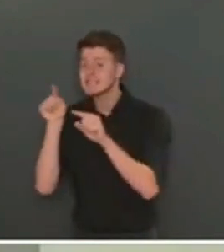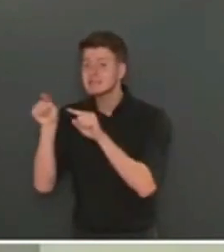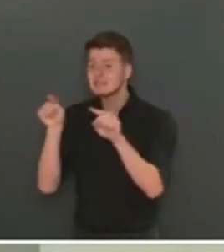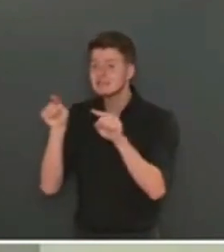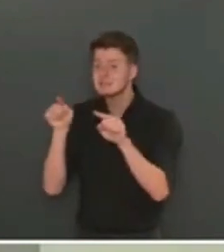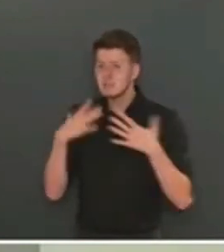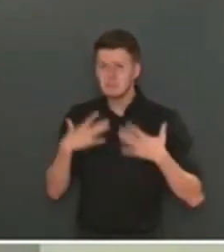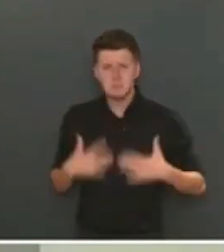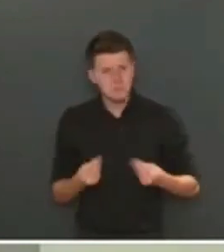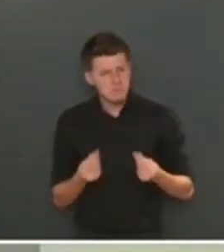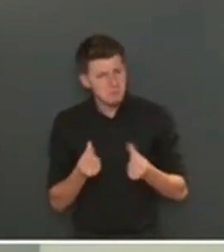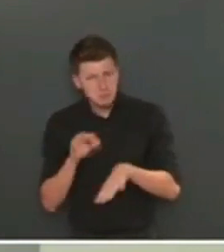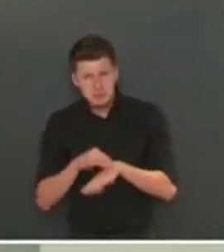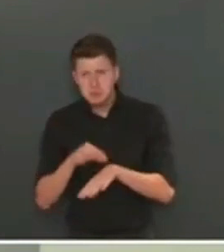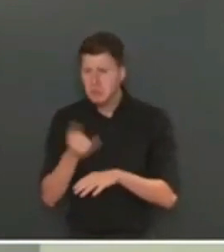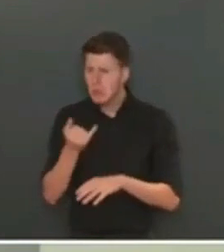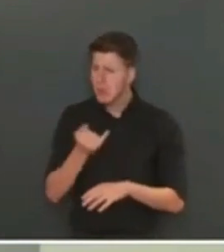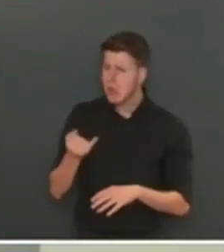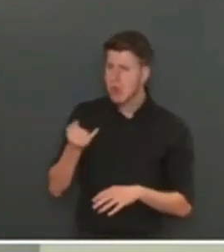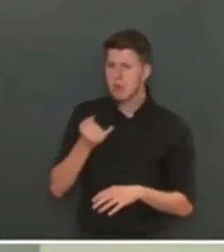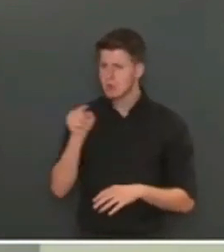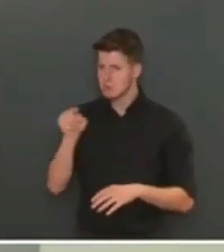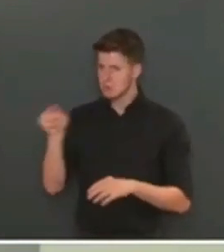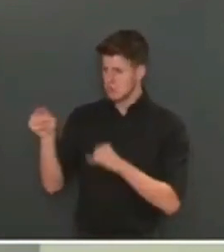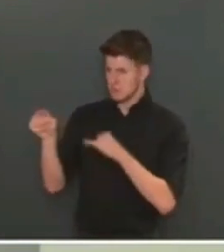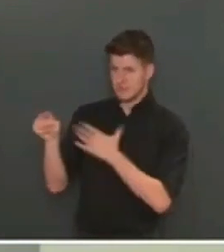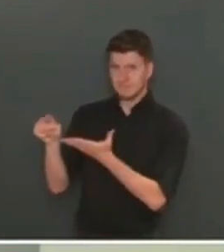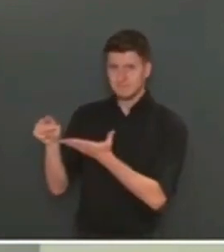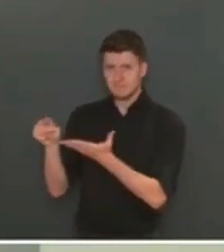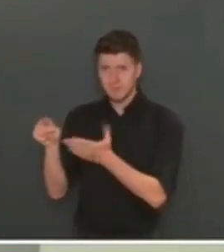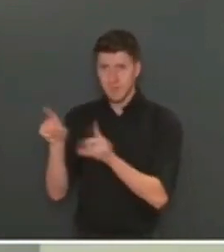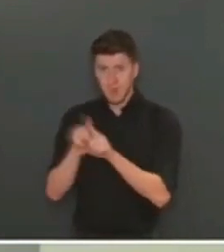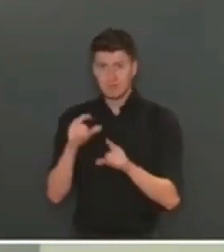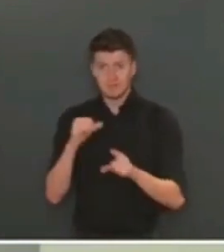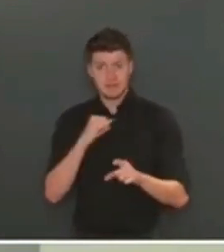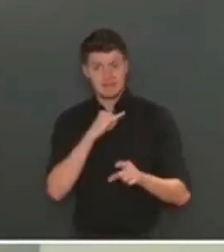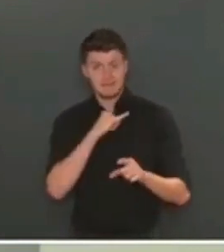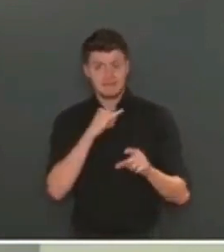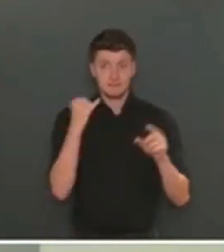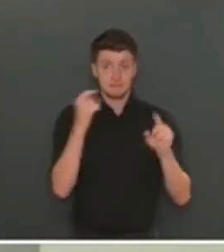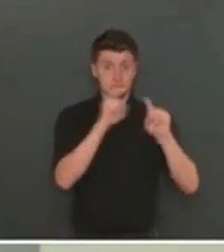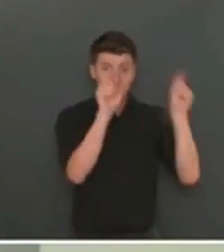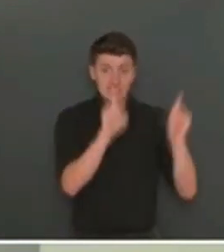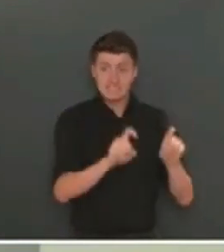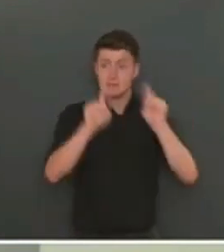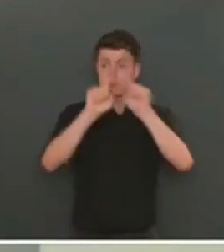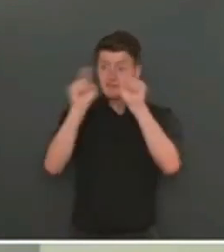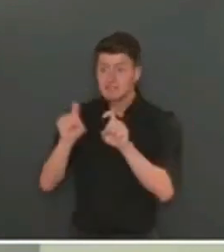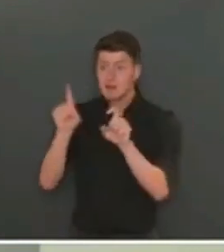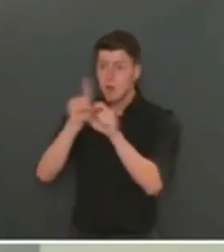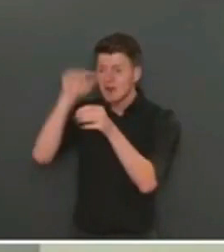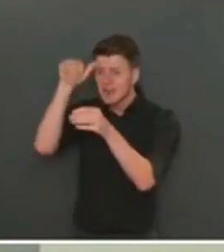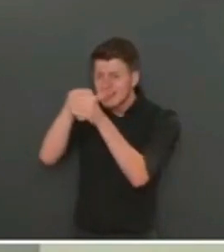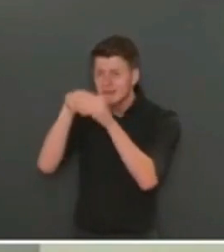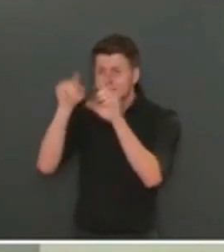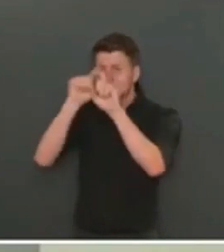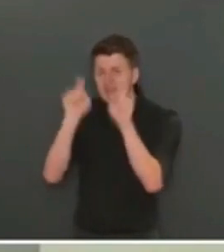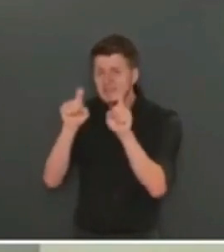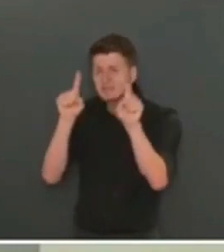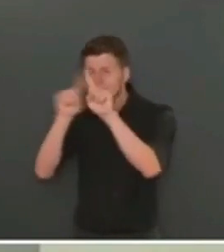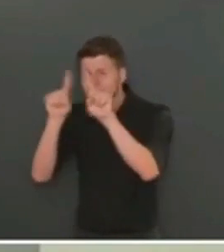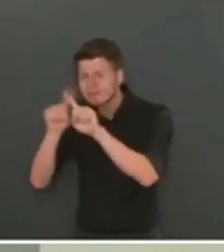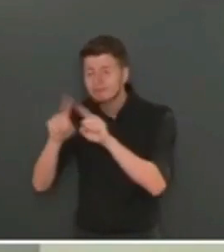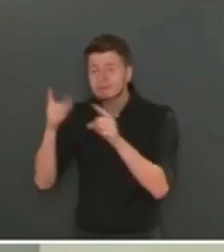احنا عادي اخلوا هاد الشيء للمتاجر هما اللي يديروا صرامة ديالهم واعلنت رئيسة